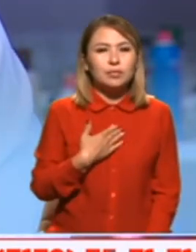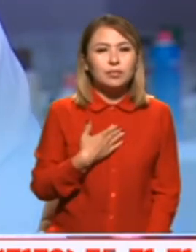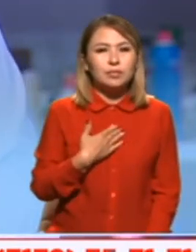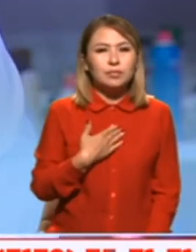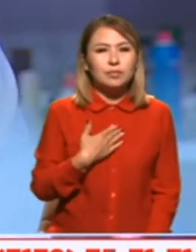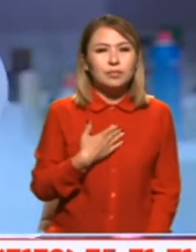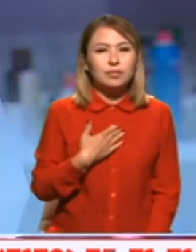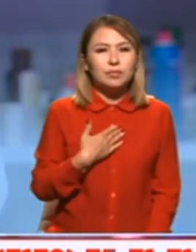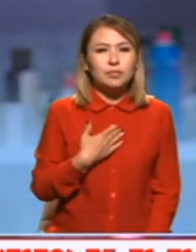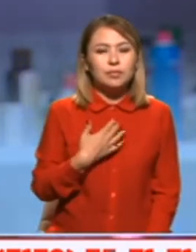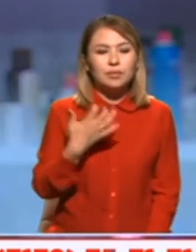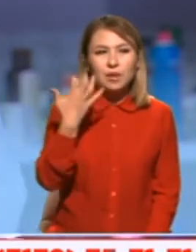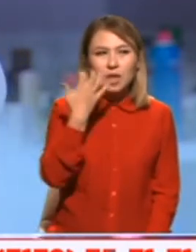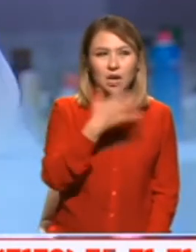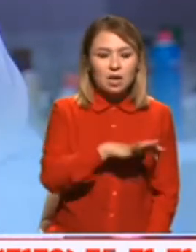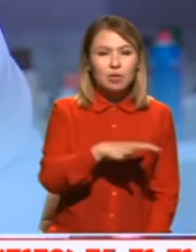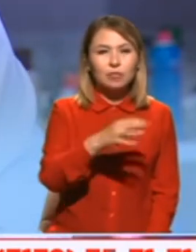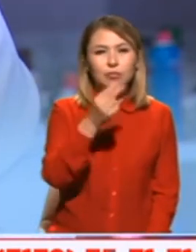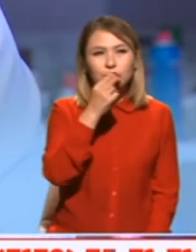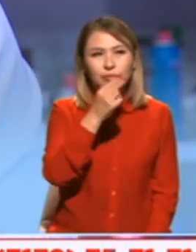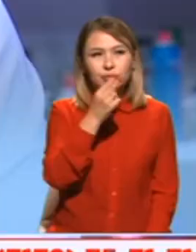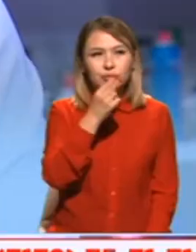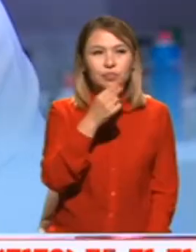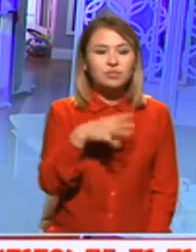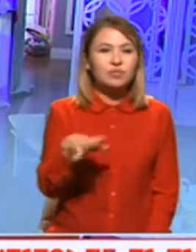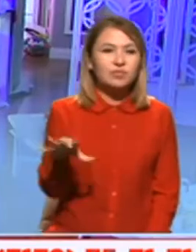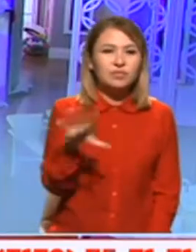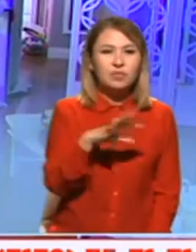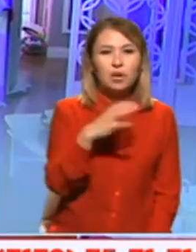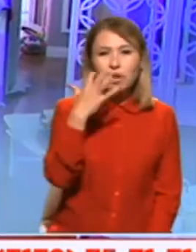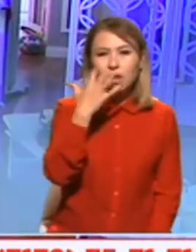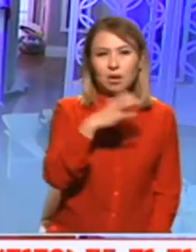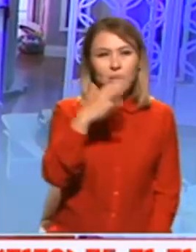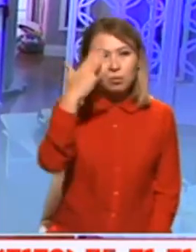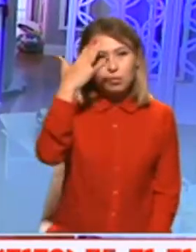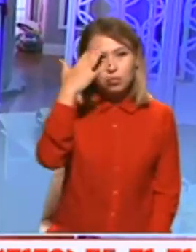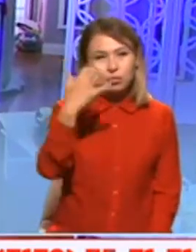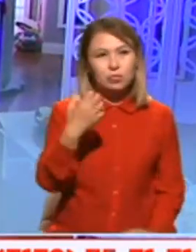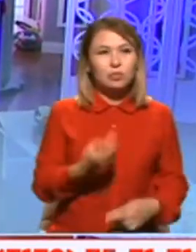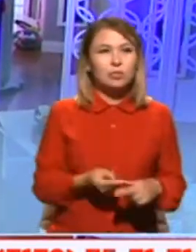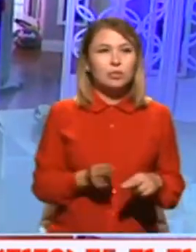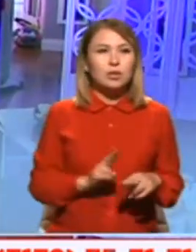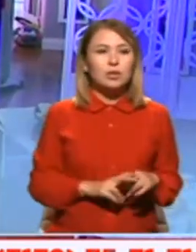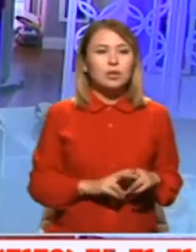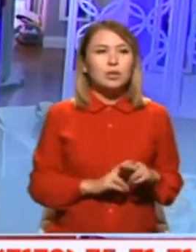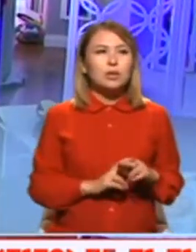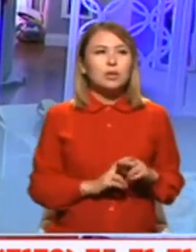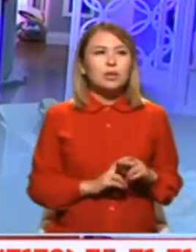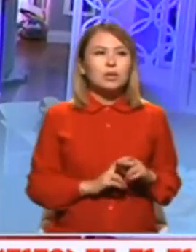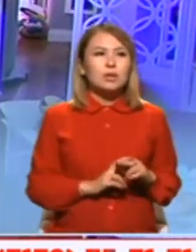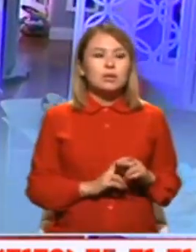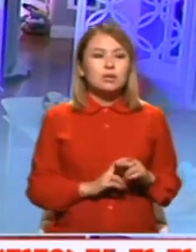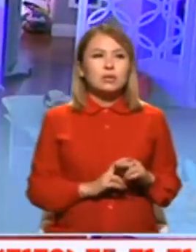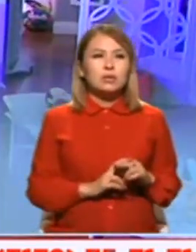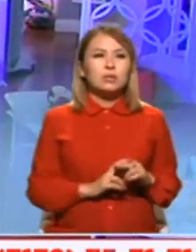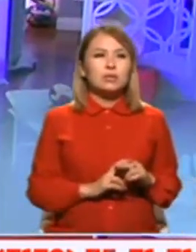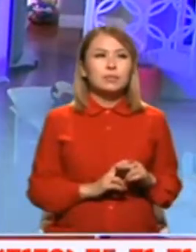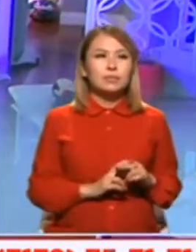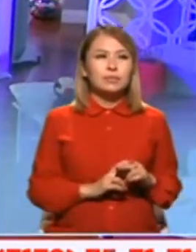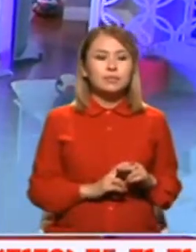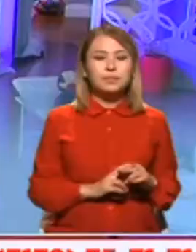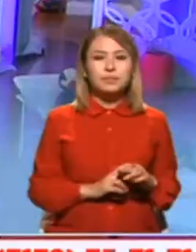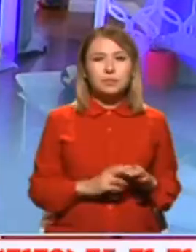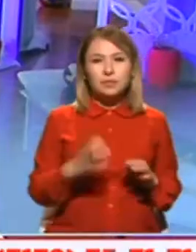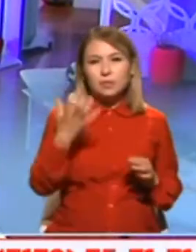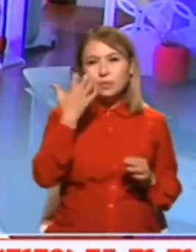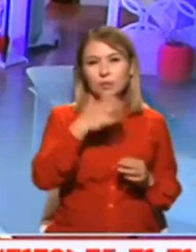қылтамақ, ыстықтай тамақты да, шайды да және ыстықтай барлығын ішкенді ұнатамыз. Сол үшін ыстық сорпа. Бұл негізі ыстықтай ішпеуді